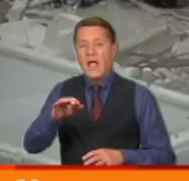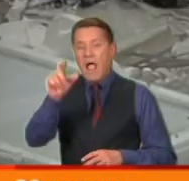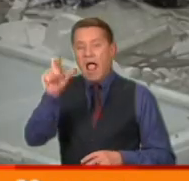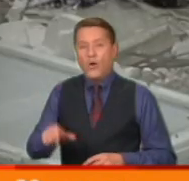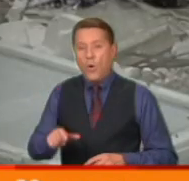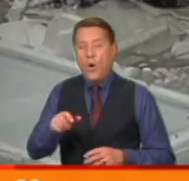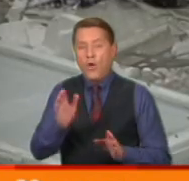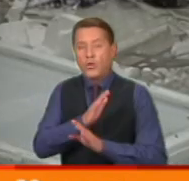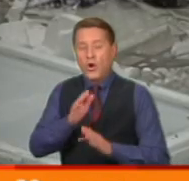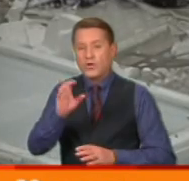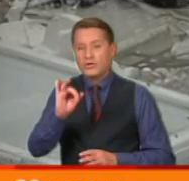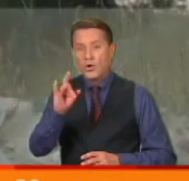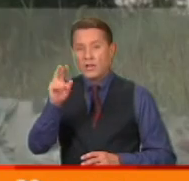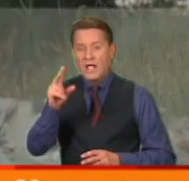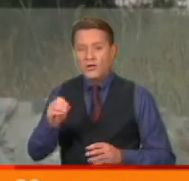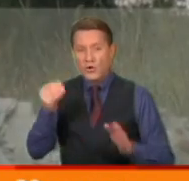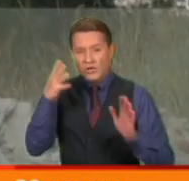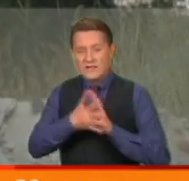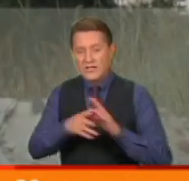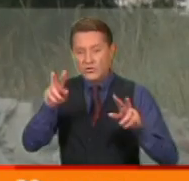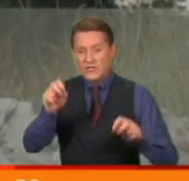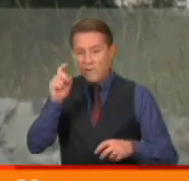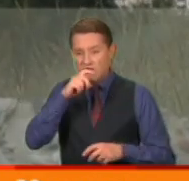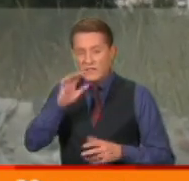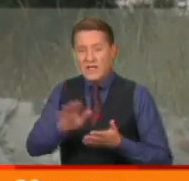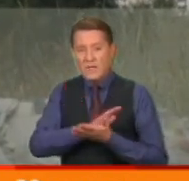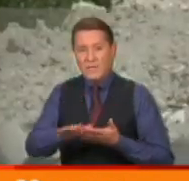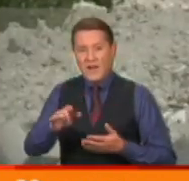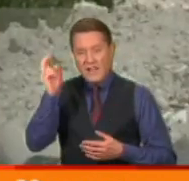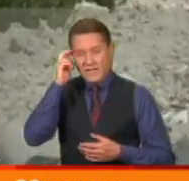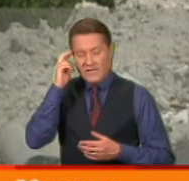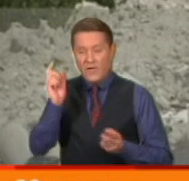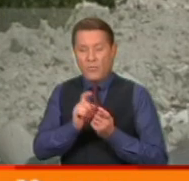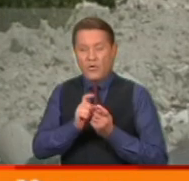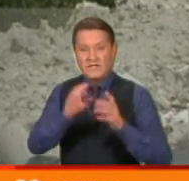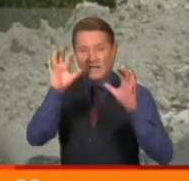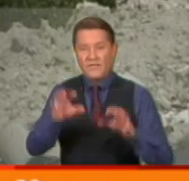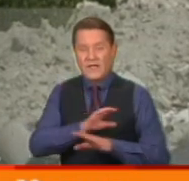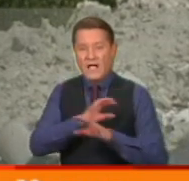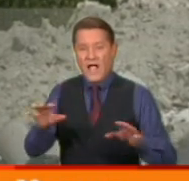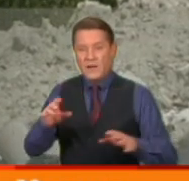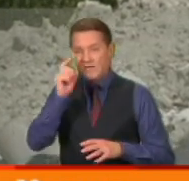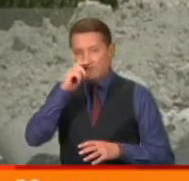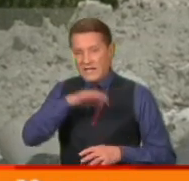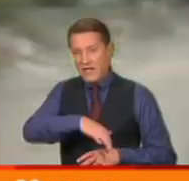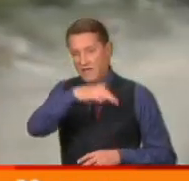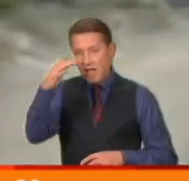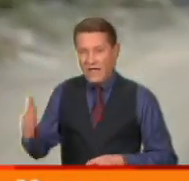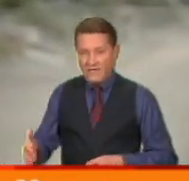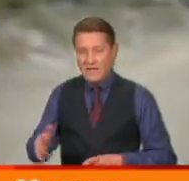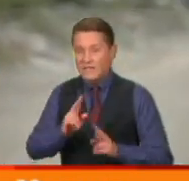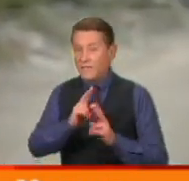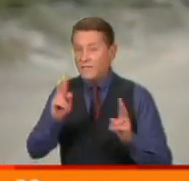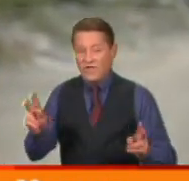життя він досліджує тему сміття та його прибирання в Києві і бореться з нелегальними сміттєвими Еверестами. Ніхто не